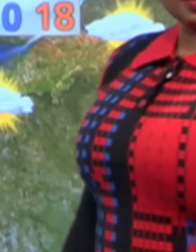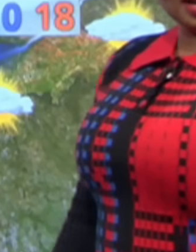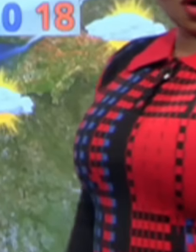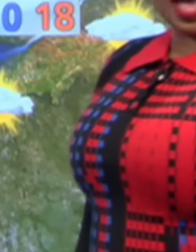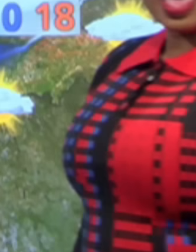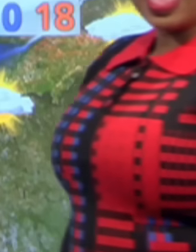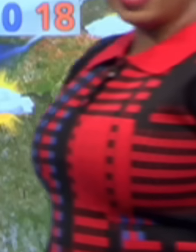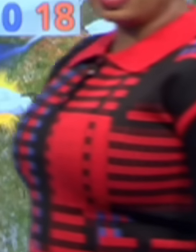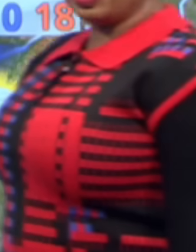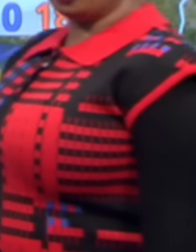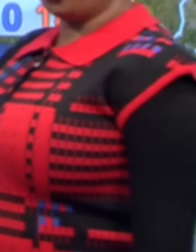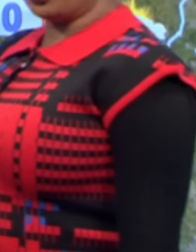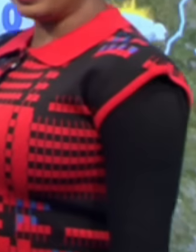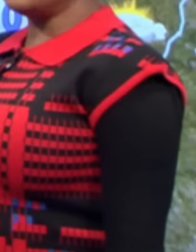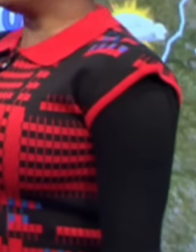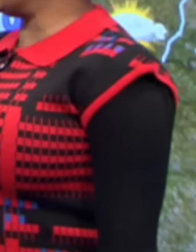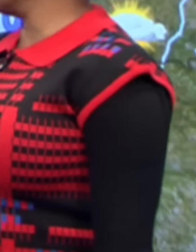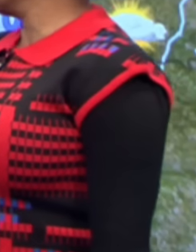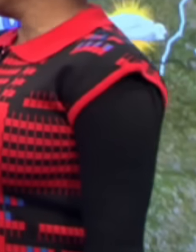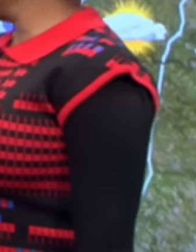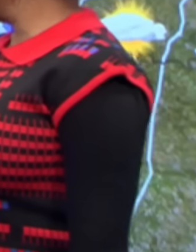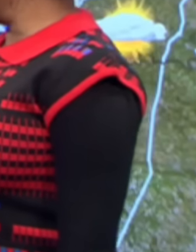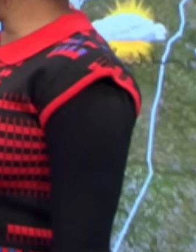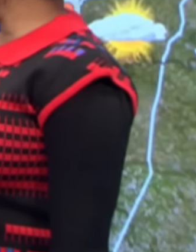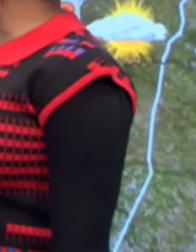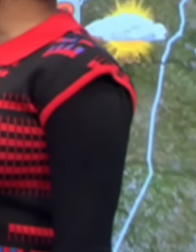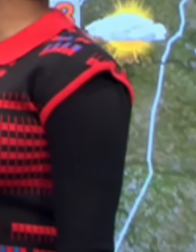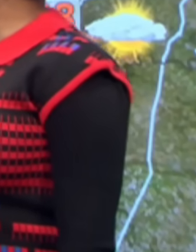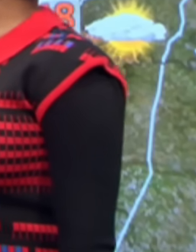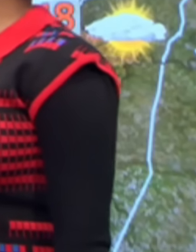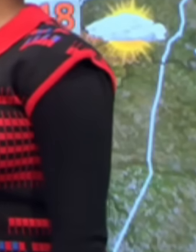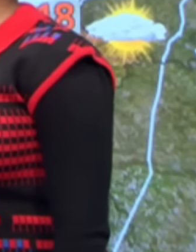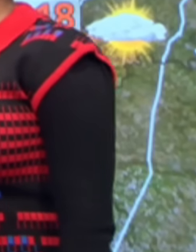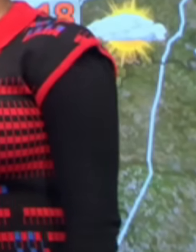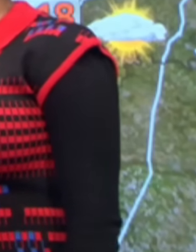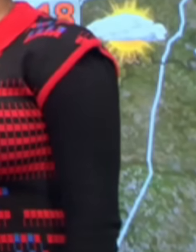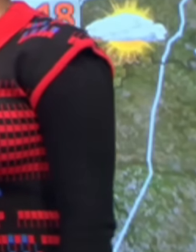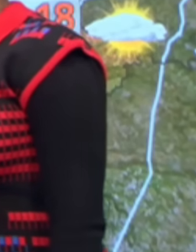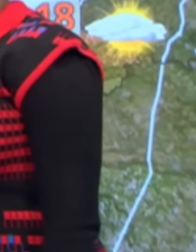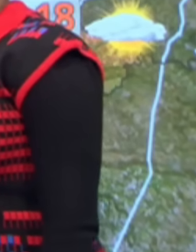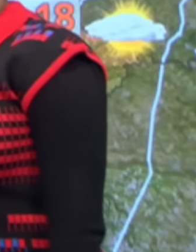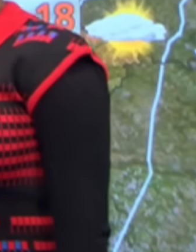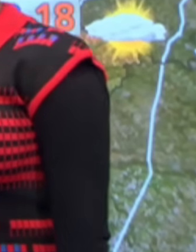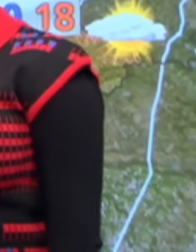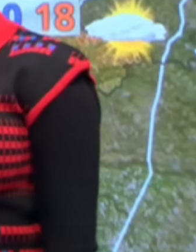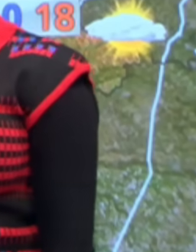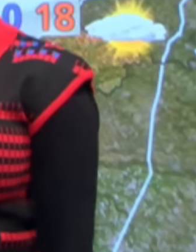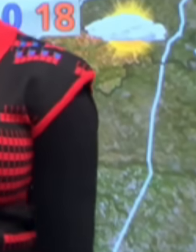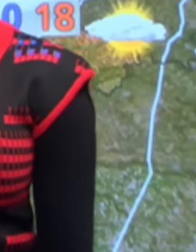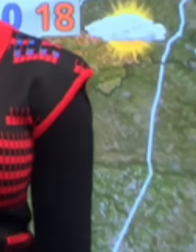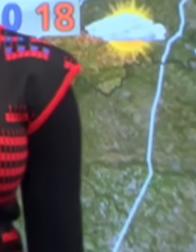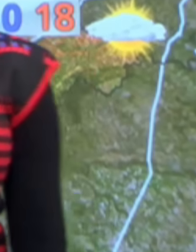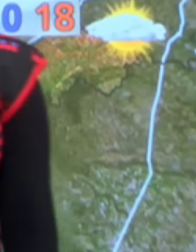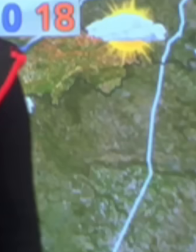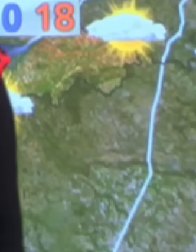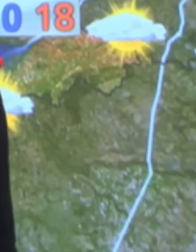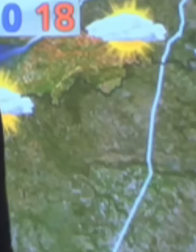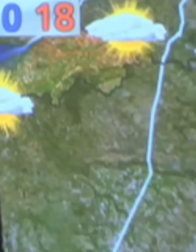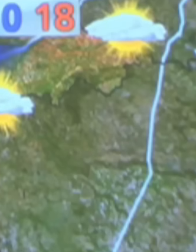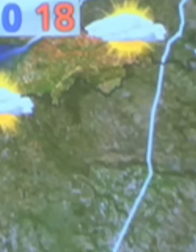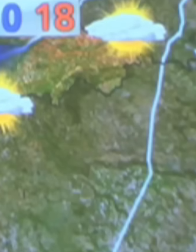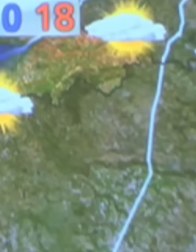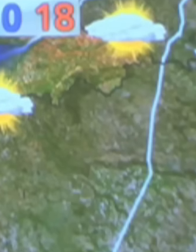meso go tlabe le moya e tlabeng e le gona e tšutlang e upea motshegareng go tlabe go ntše go ruthetše re lebelela wena o leng Vryburg go tlabe le gona go ntše go ruthetše mogedi